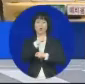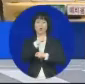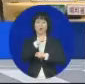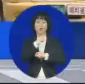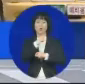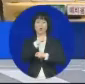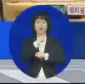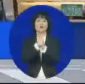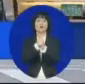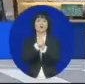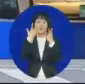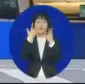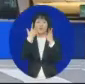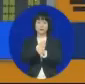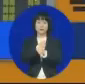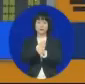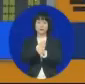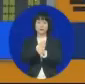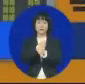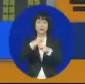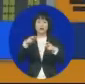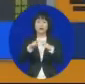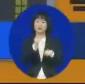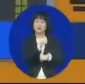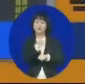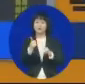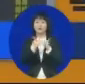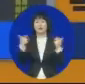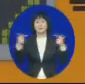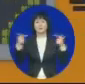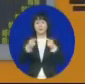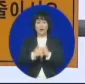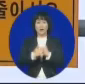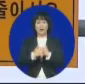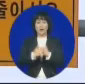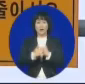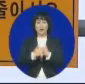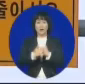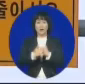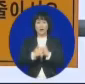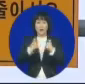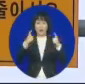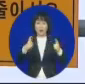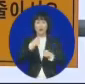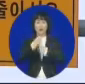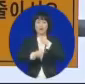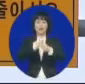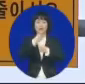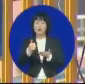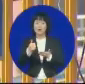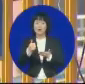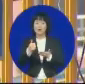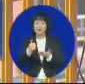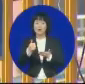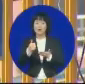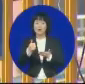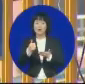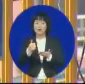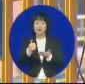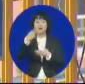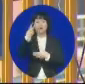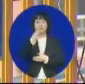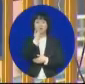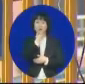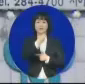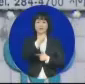와 교통체계 개선 등으로 교통사고 사망자 수가 크게 감소했습니다 관내 연간 교통사고 사망자 수는 2007년